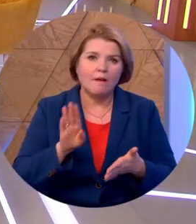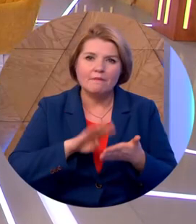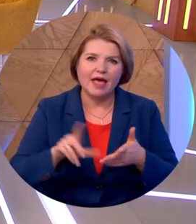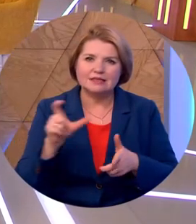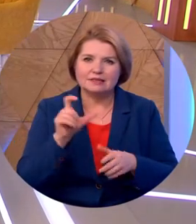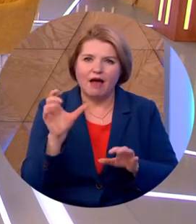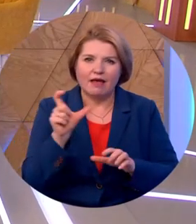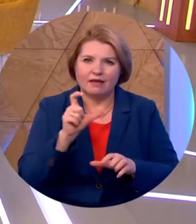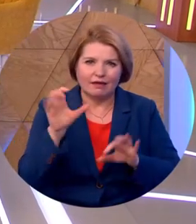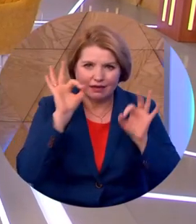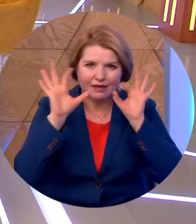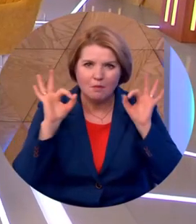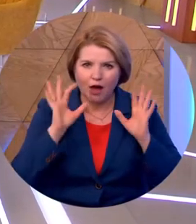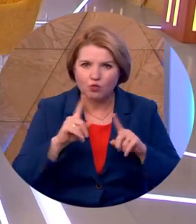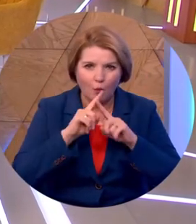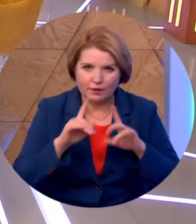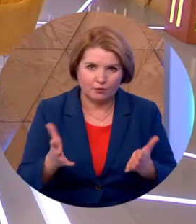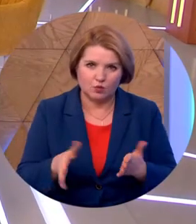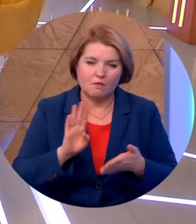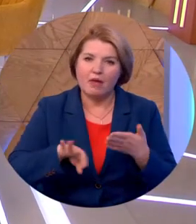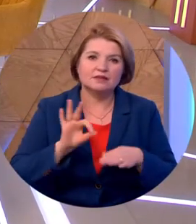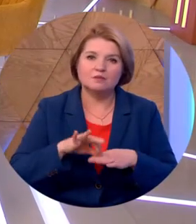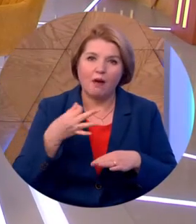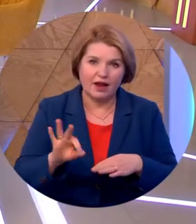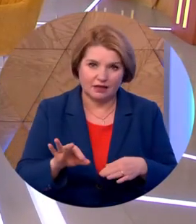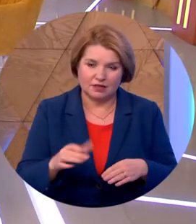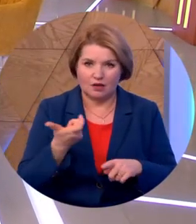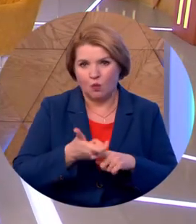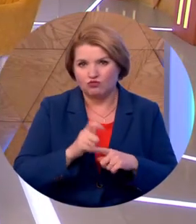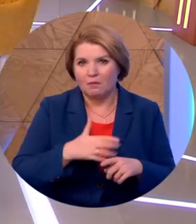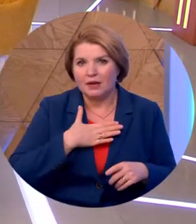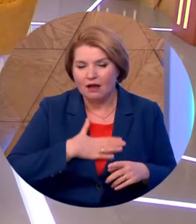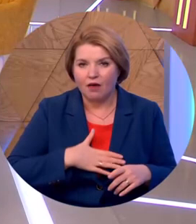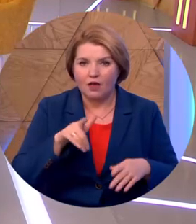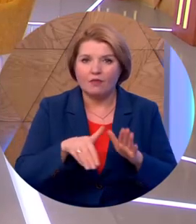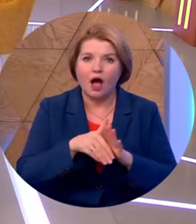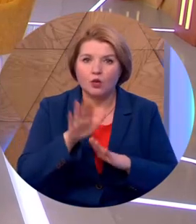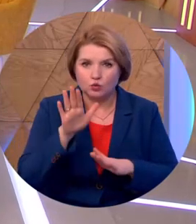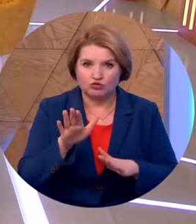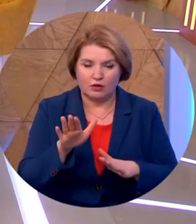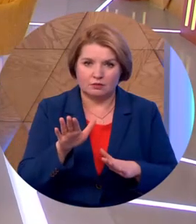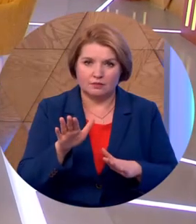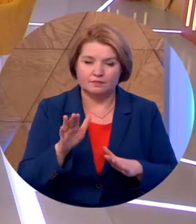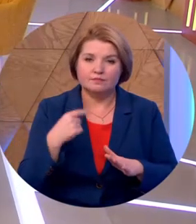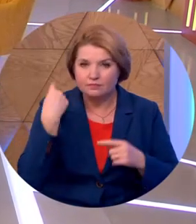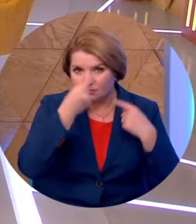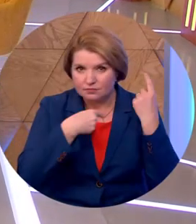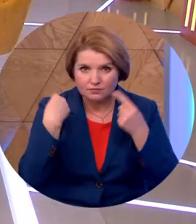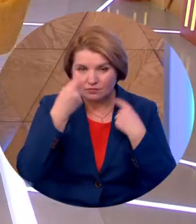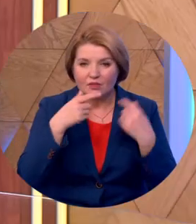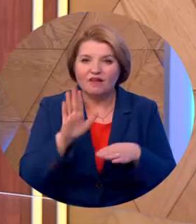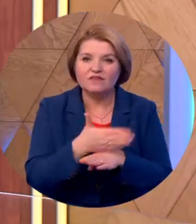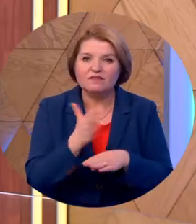она достаточно терпимы не болезненная а некоторым даже приятная и она улучшает лимфатическую систему выведения